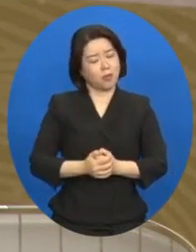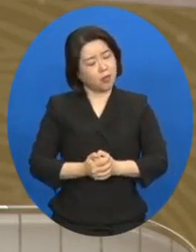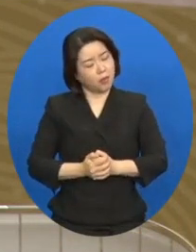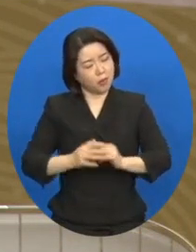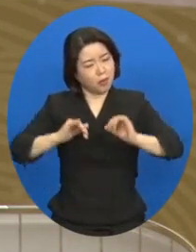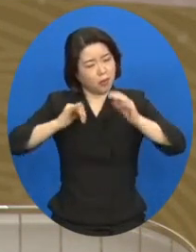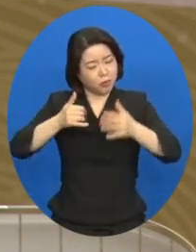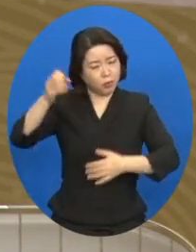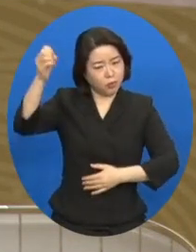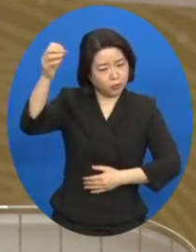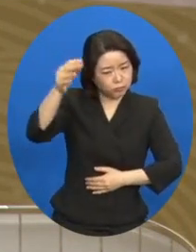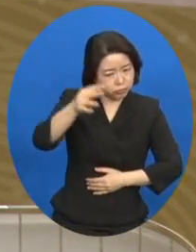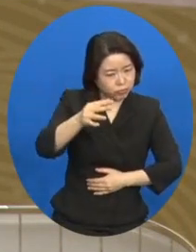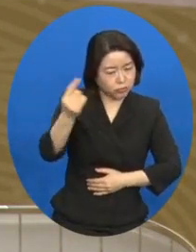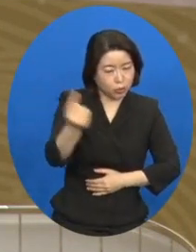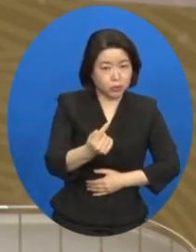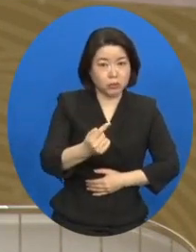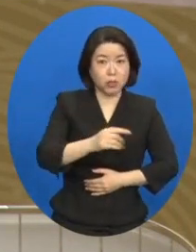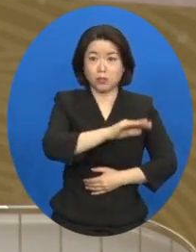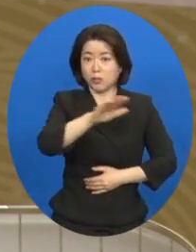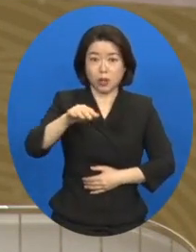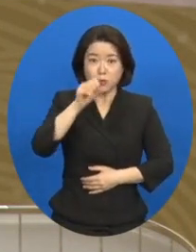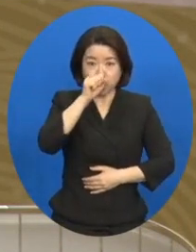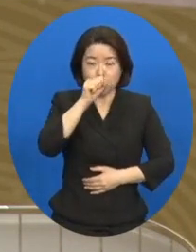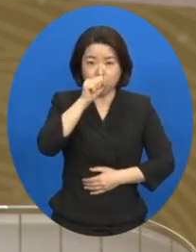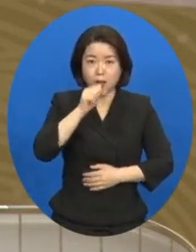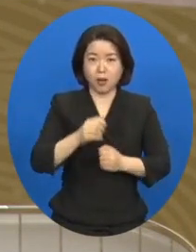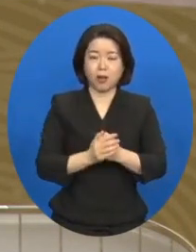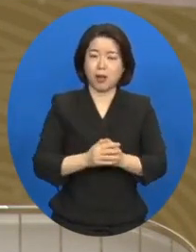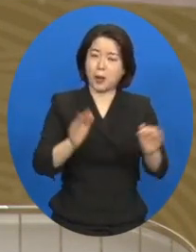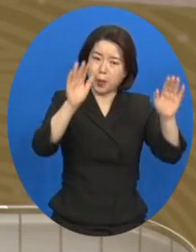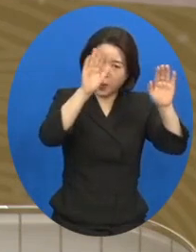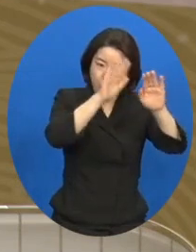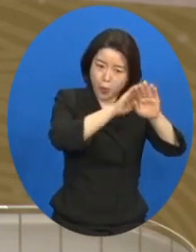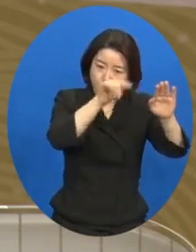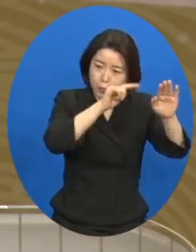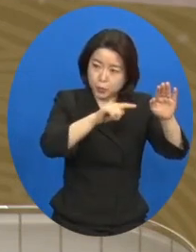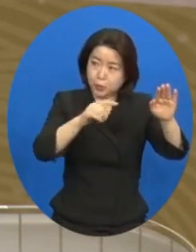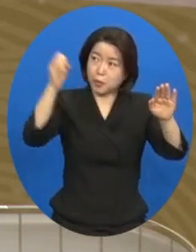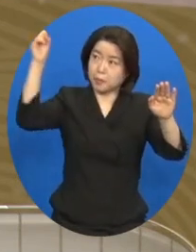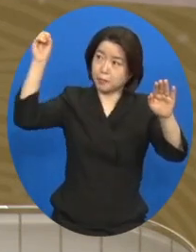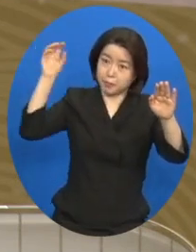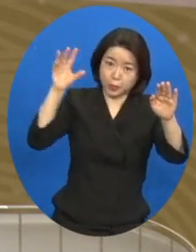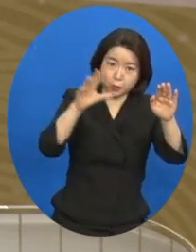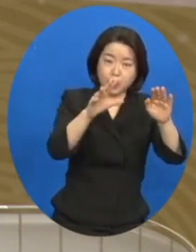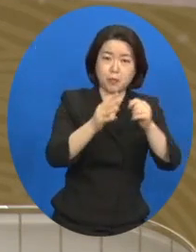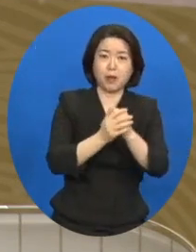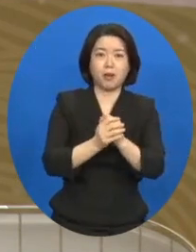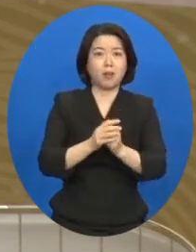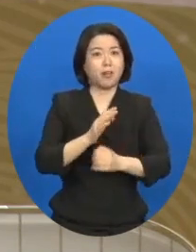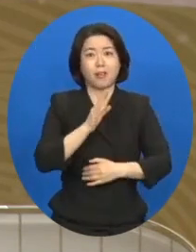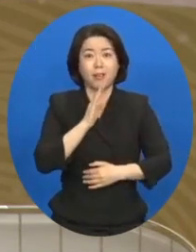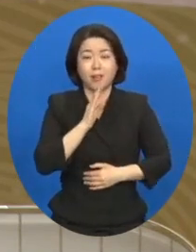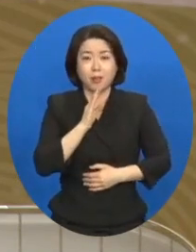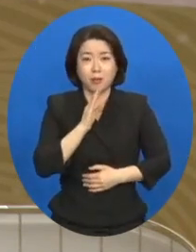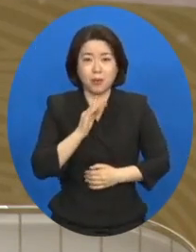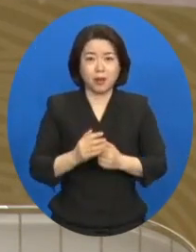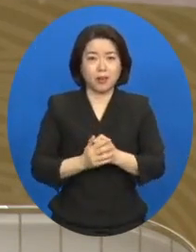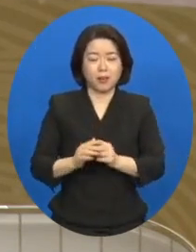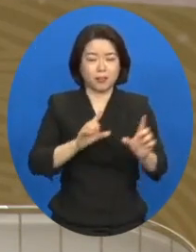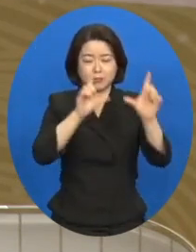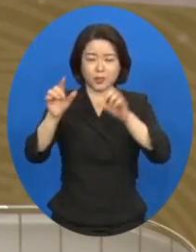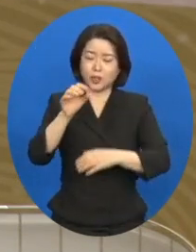빛이 왔으면 다 좋은 거잖아요. 어두운 가운데 빛이 비치면 얼마나